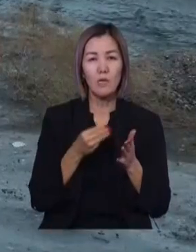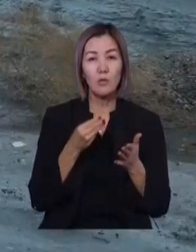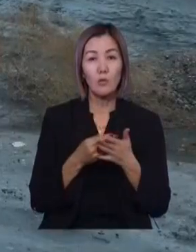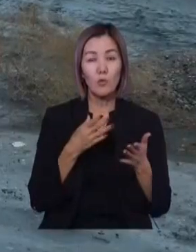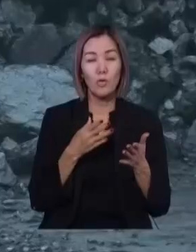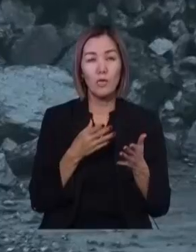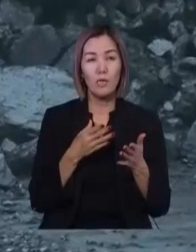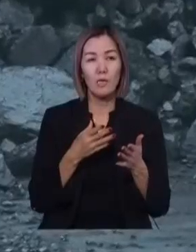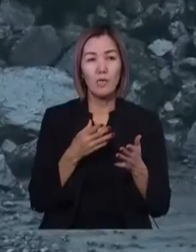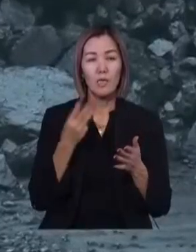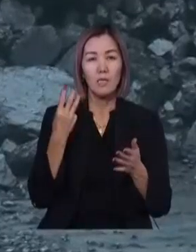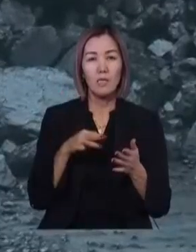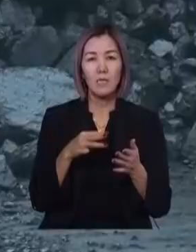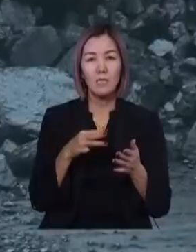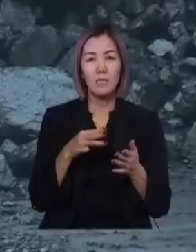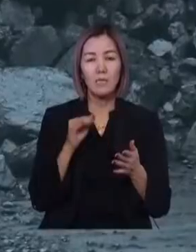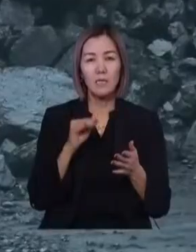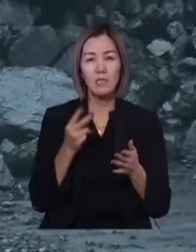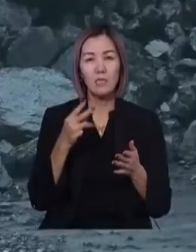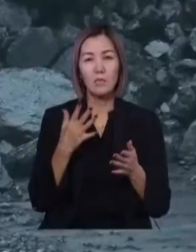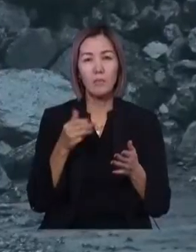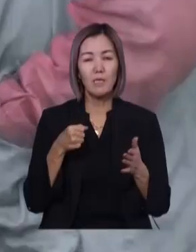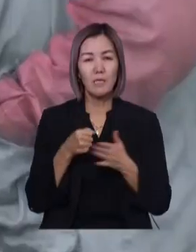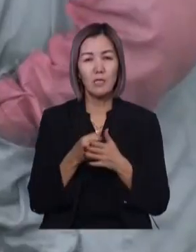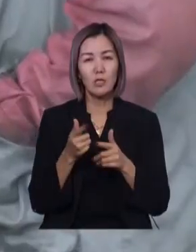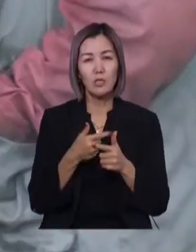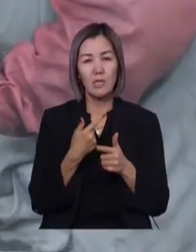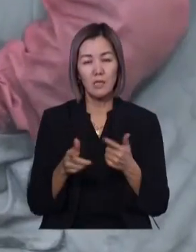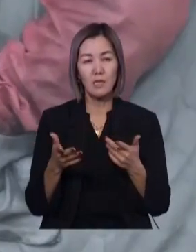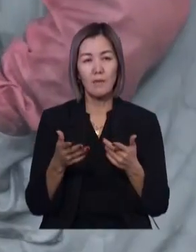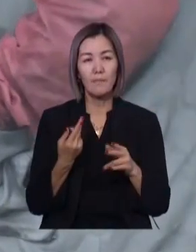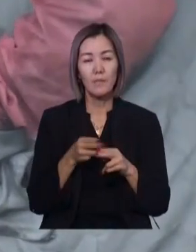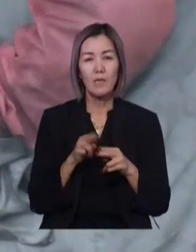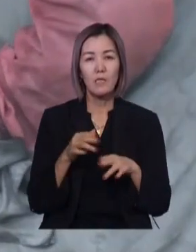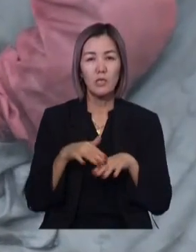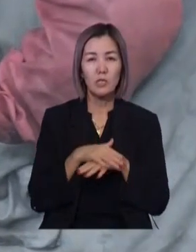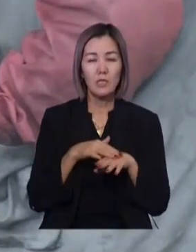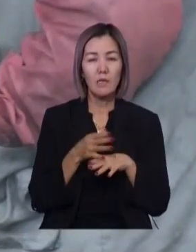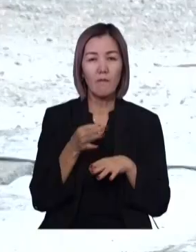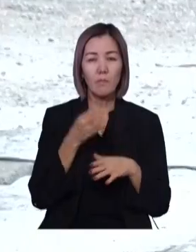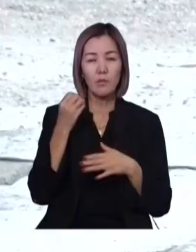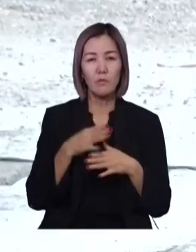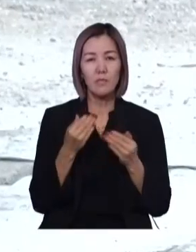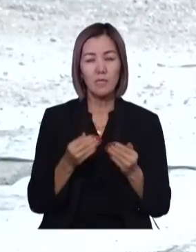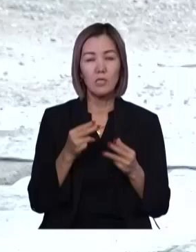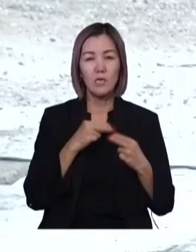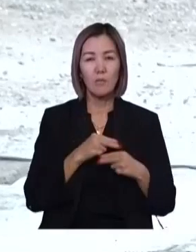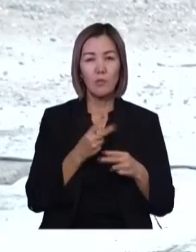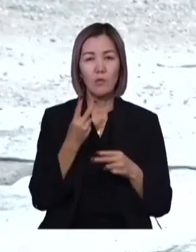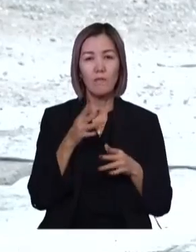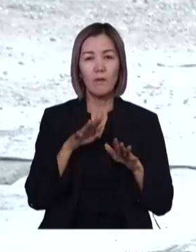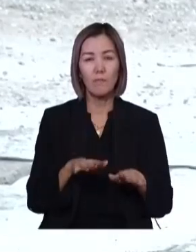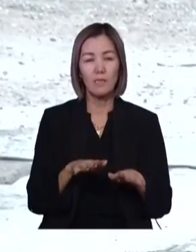районах составляет от 30 до 35 тысяч тенге. Ну а тем временем для жителей областного центра сейчас работают два